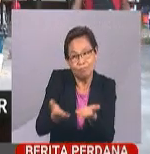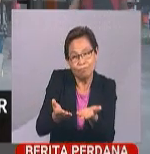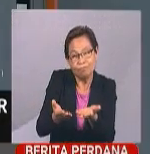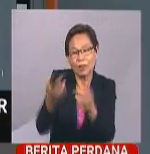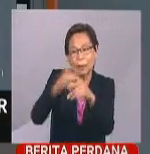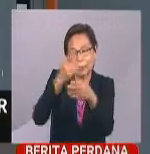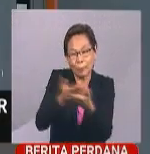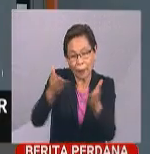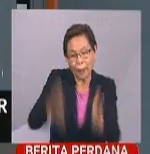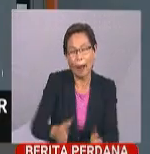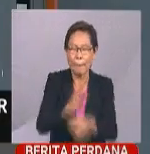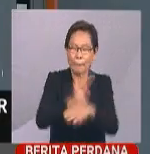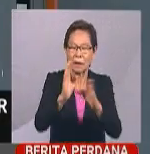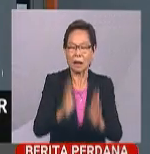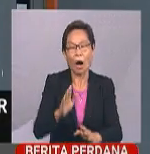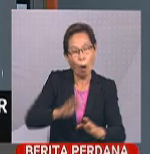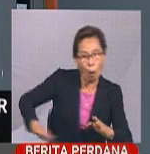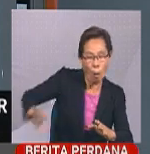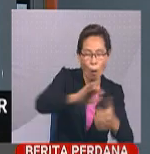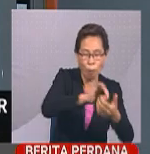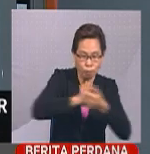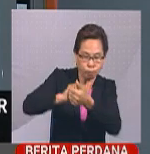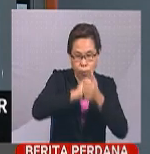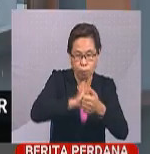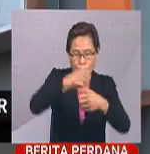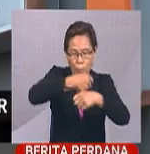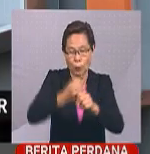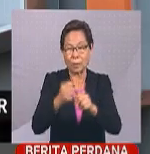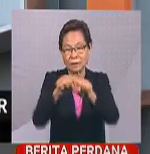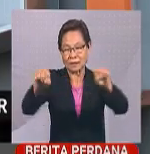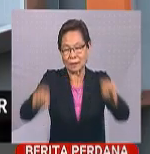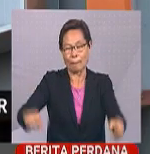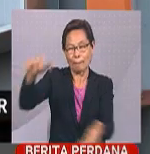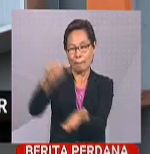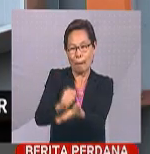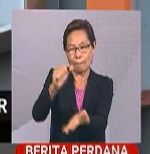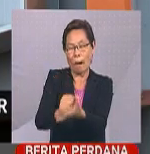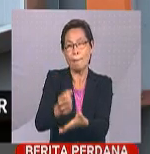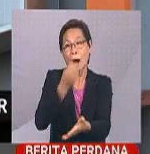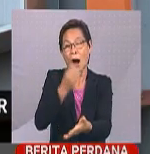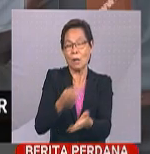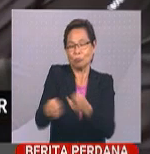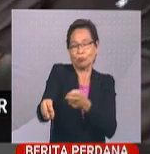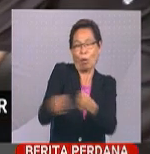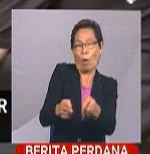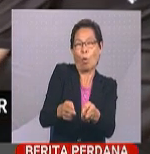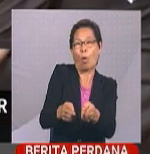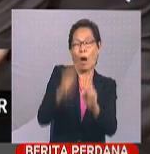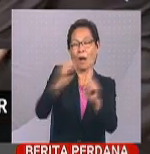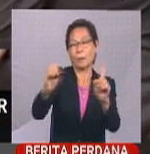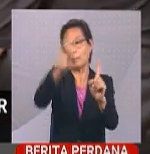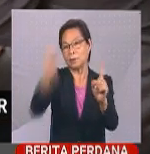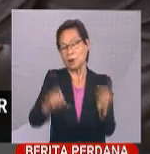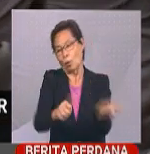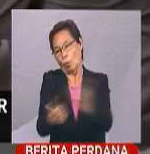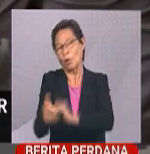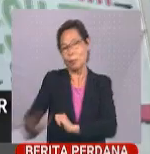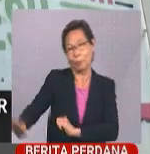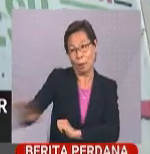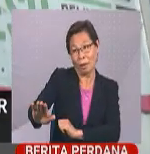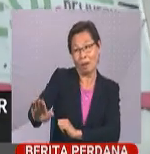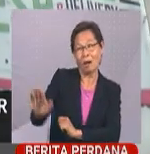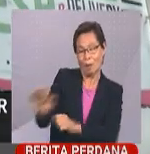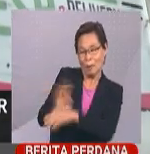PST Puchong bersepakat membentuk satu sistem tempahan makanan yang diurus sepenuhnya oleh mereka